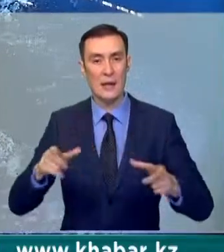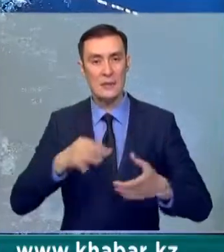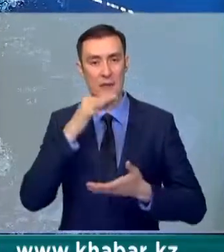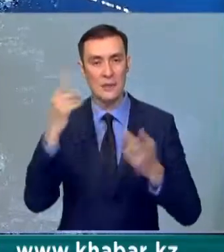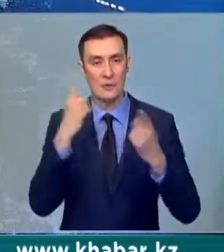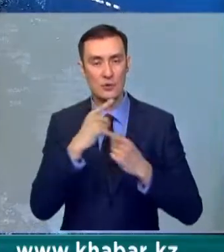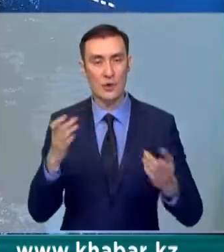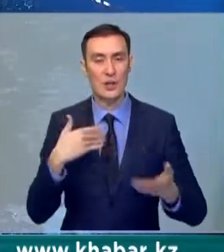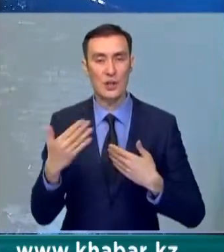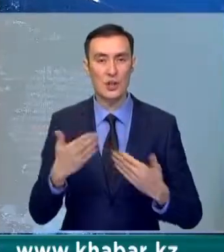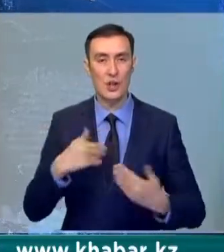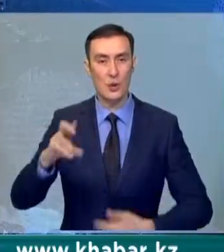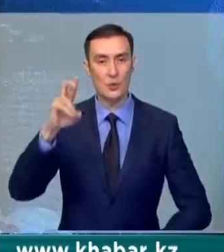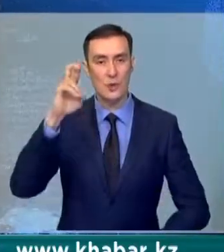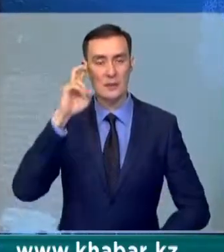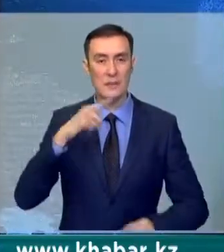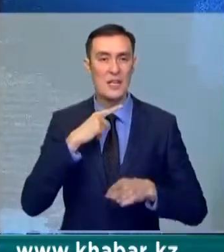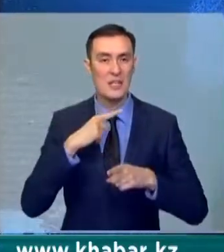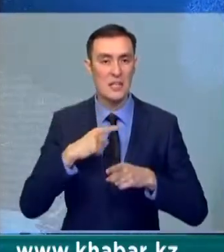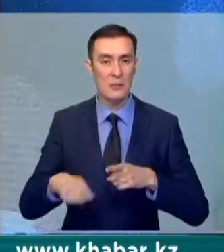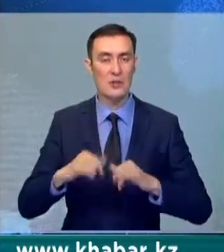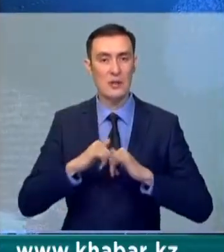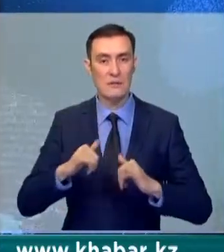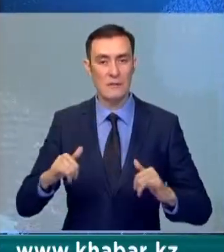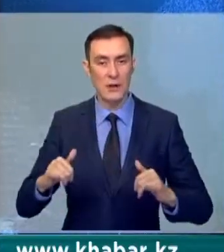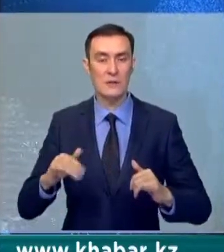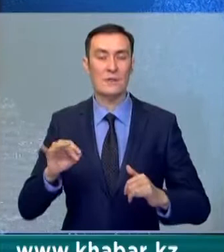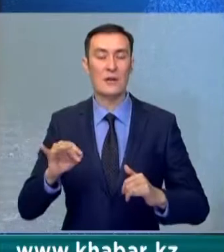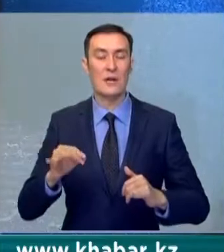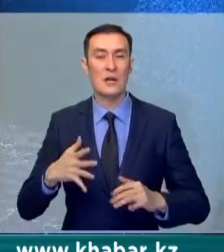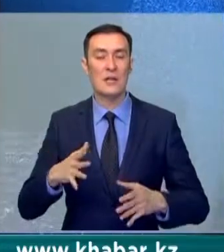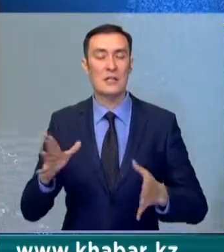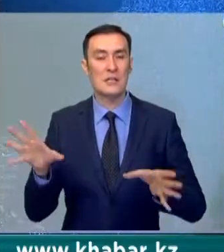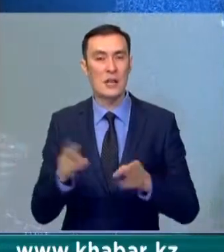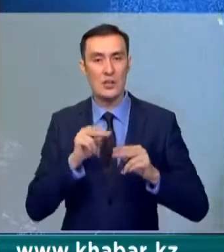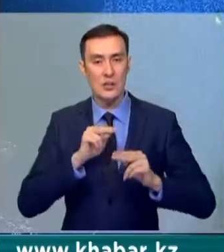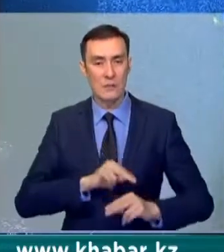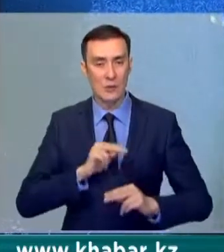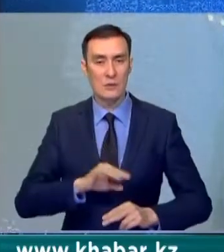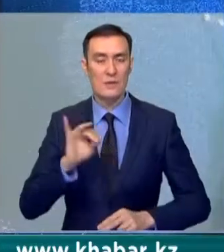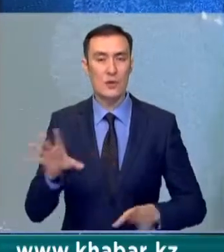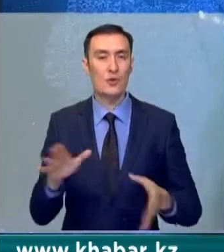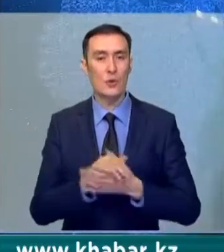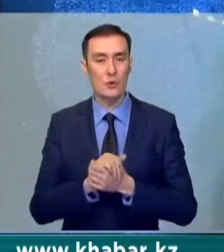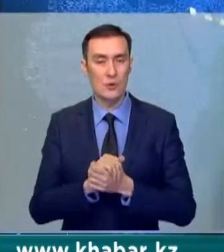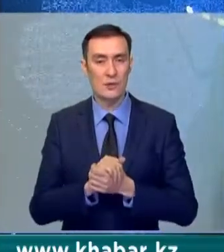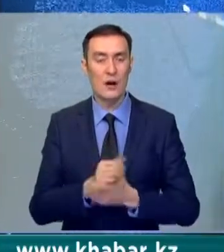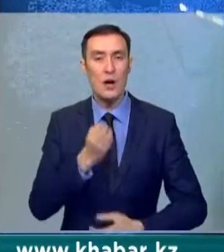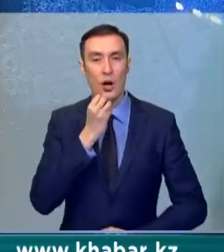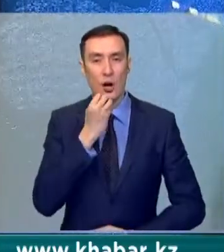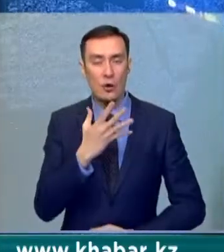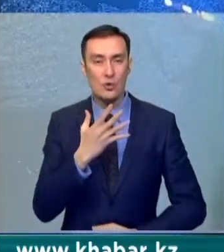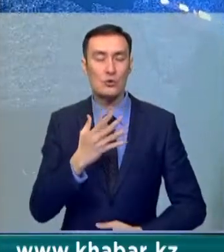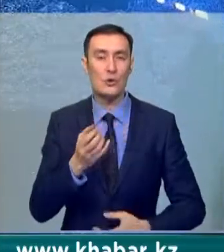подчеркнул, что отношения между государствами динамично развиваются в духе стратегического партнерства и союзничества.